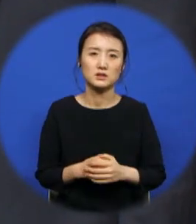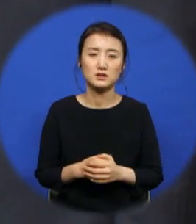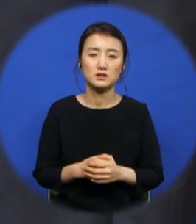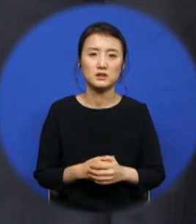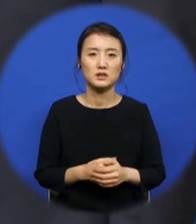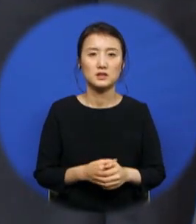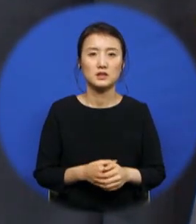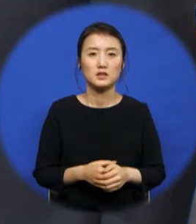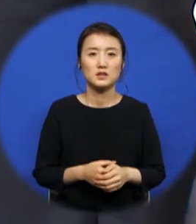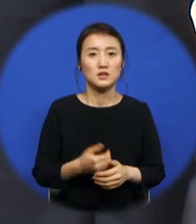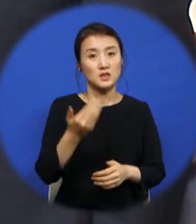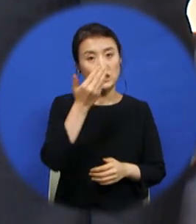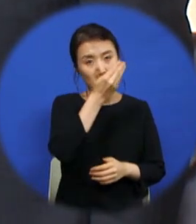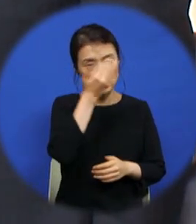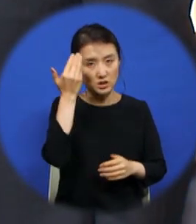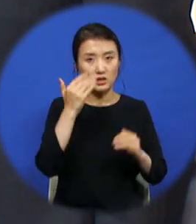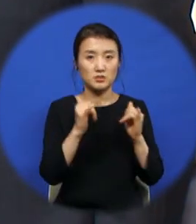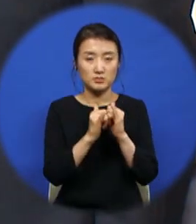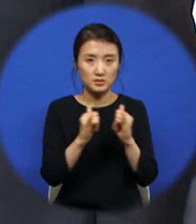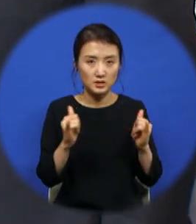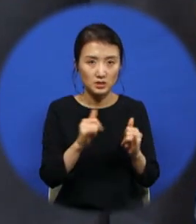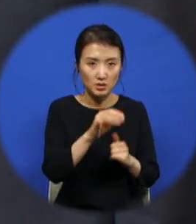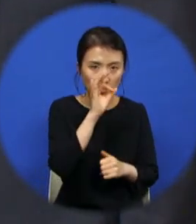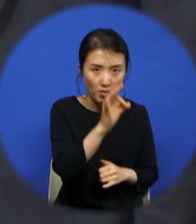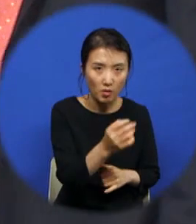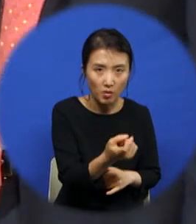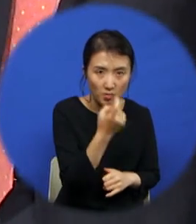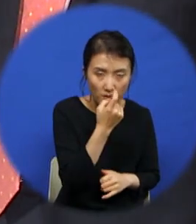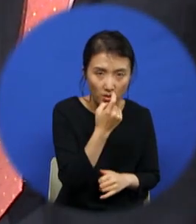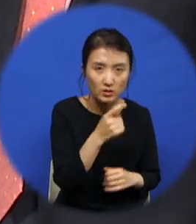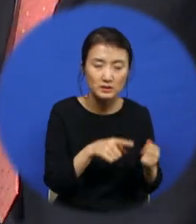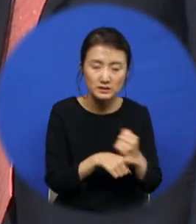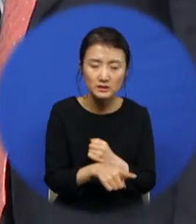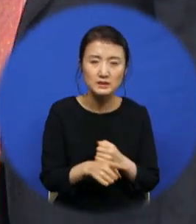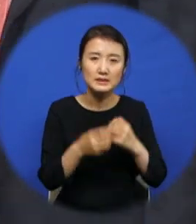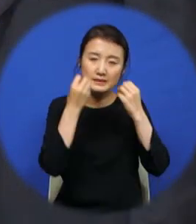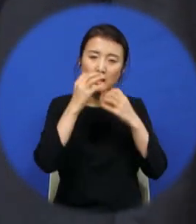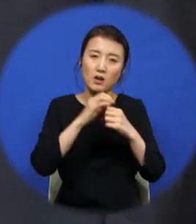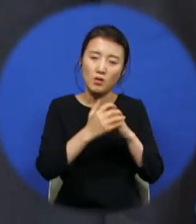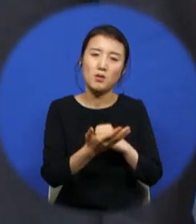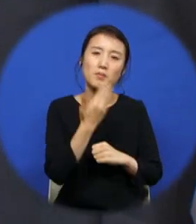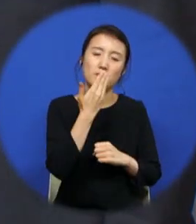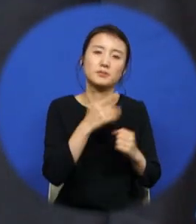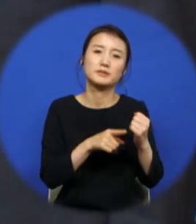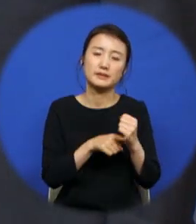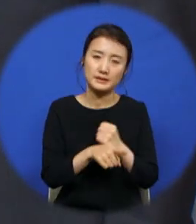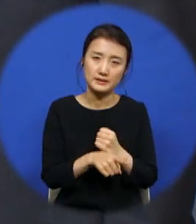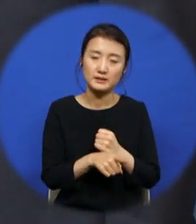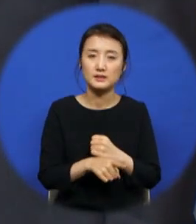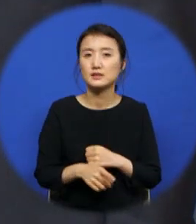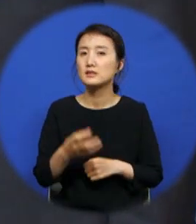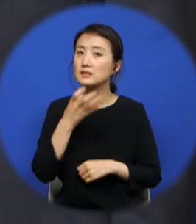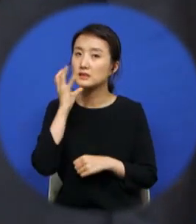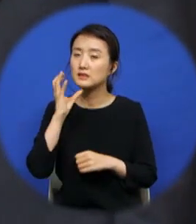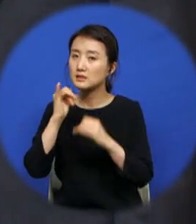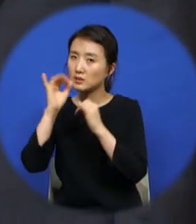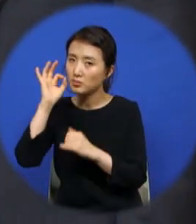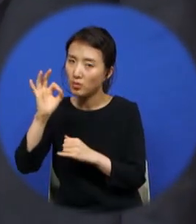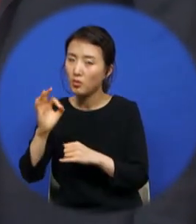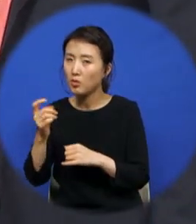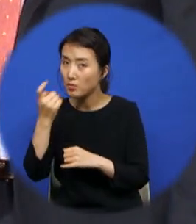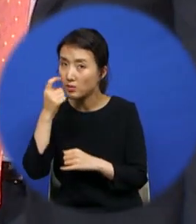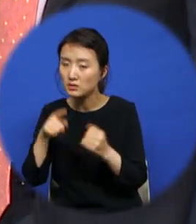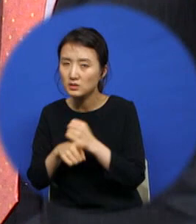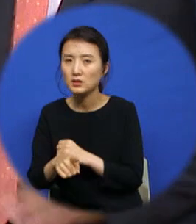배우는 것은 더 이건 과일을 먹고 새 와인을 마시니 고 노인에게서 배우는 것은 잘 익은 과일을 먹고 오래된